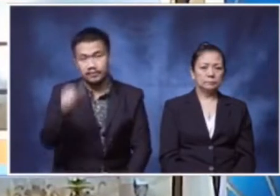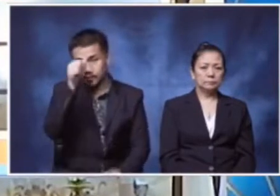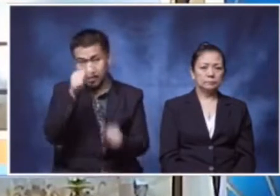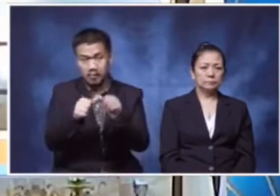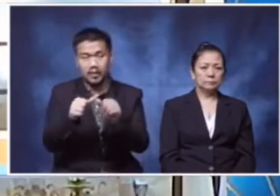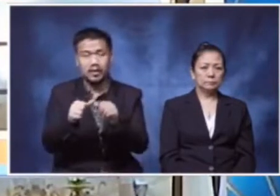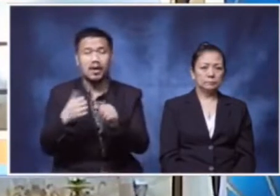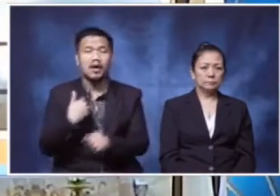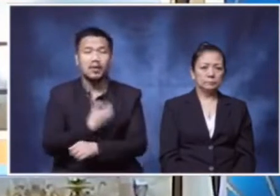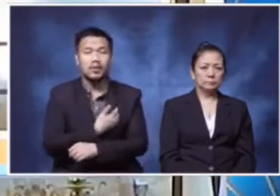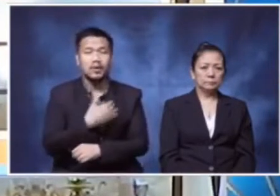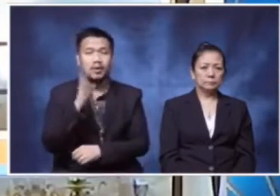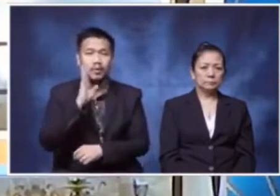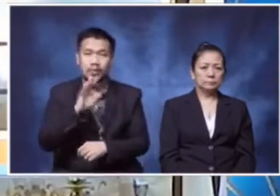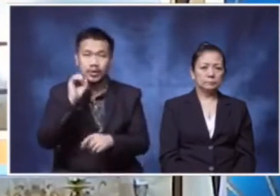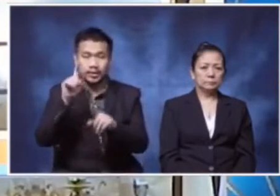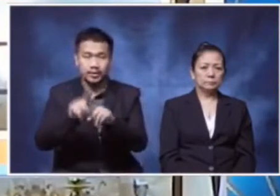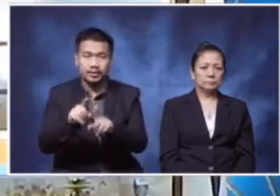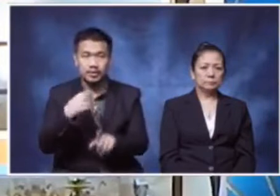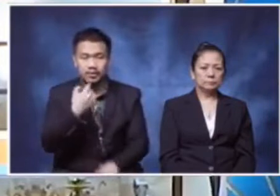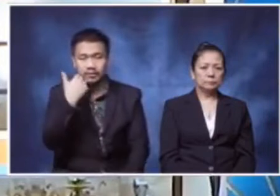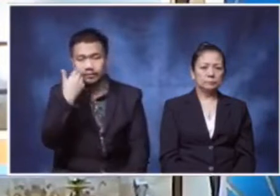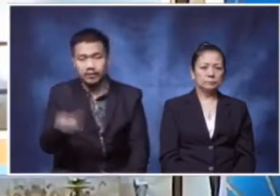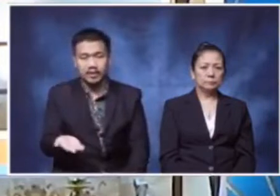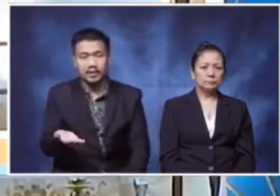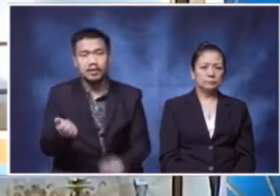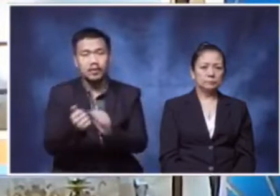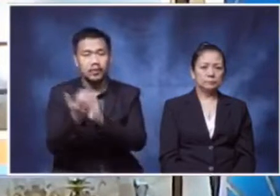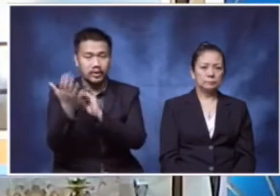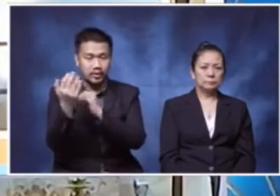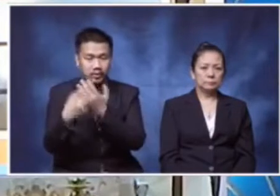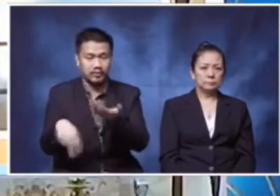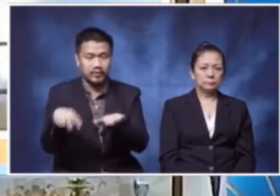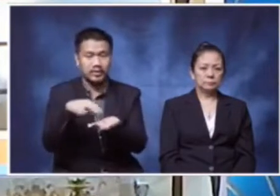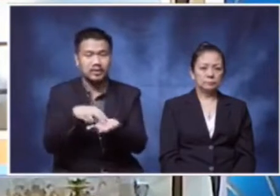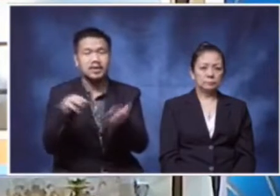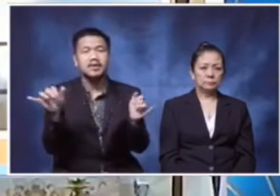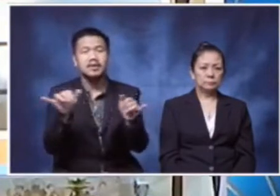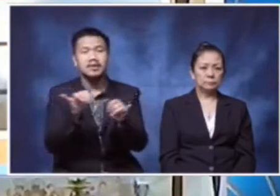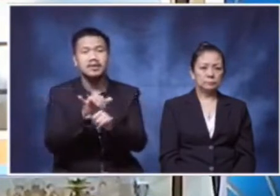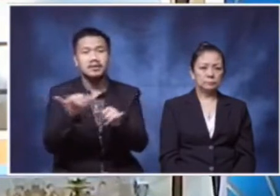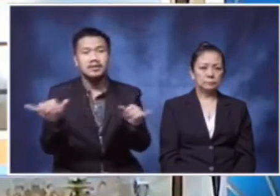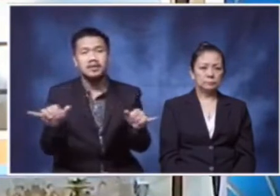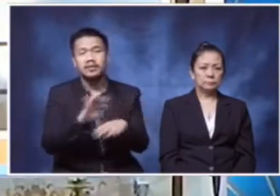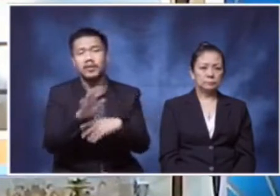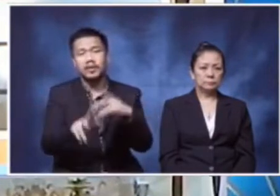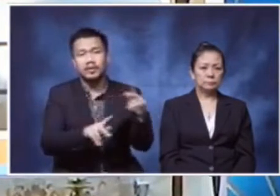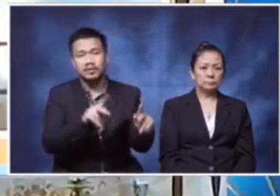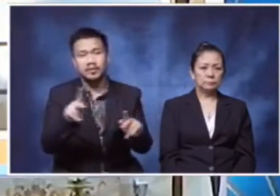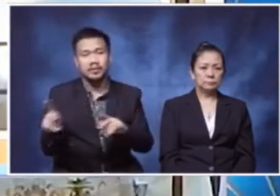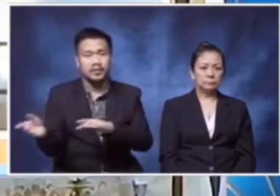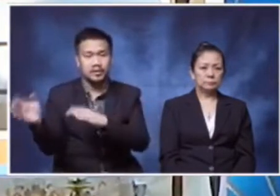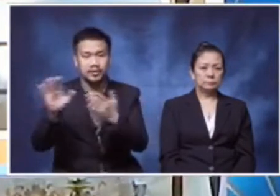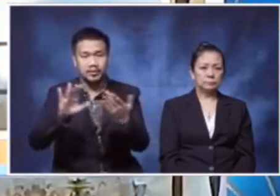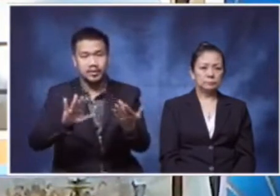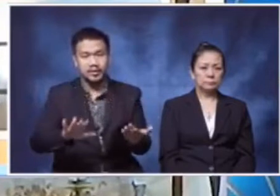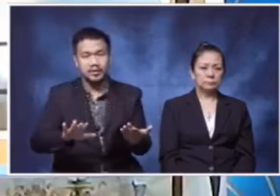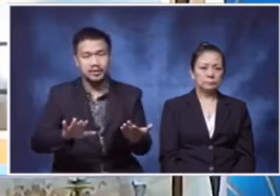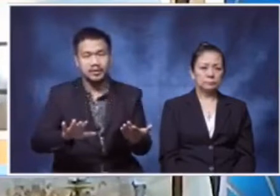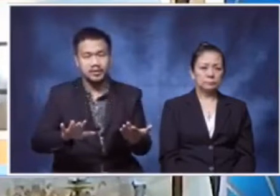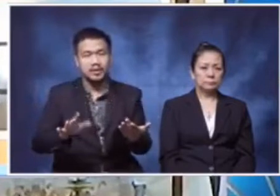Alalahanin mo rin ang mga kapatid naming nahimlay na may pag-asang sila'y muling mabubuhay, gayon din ang lahat ng